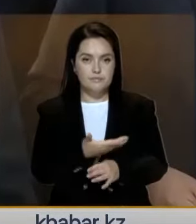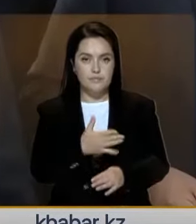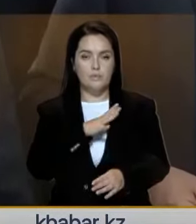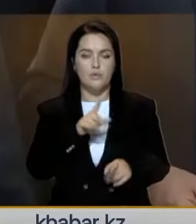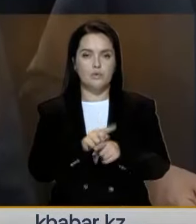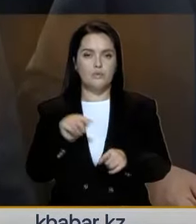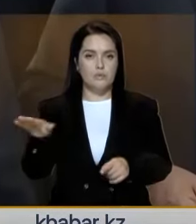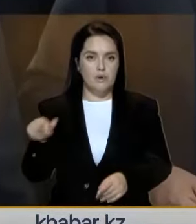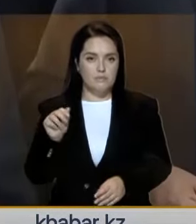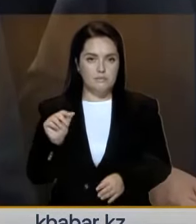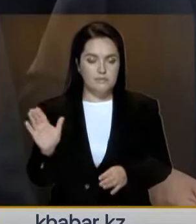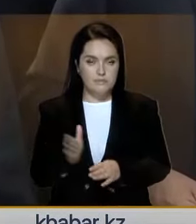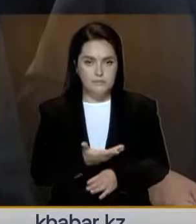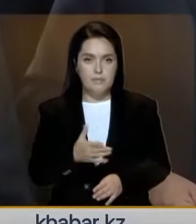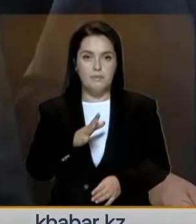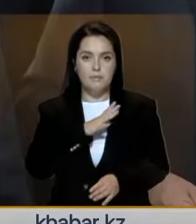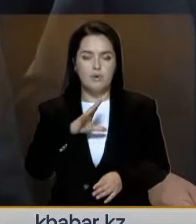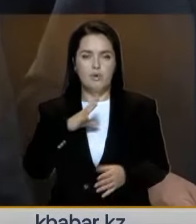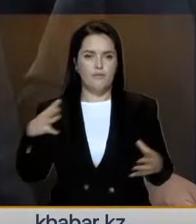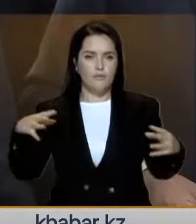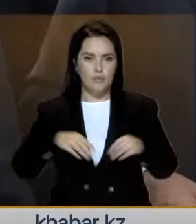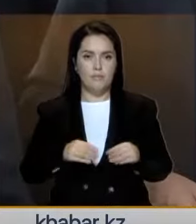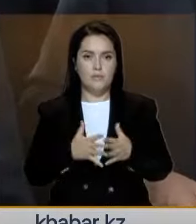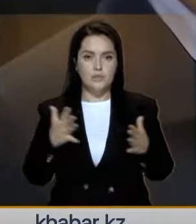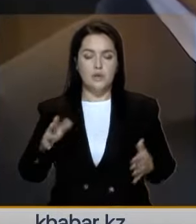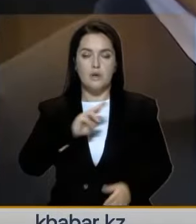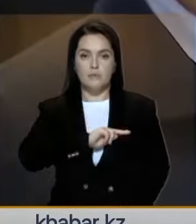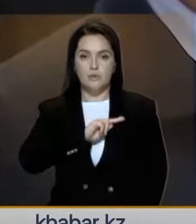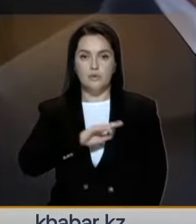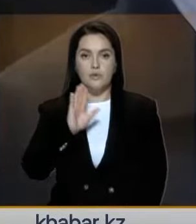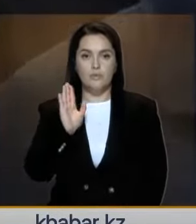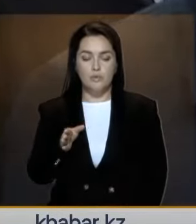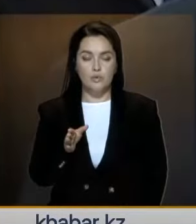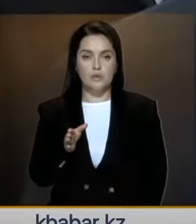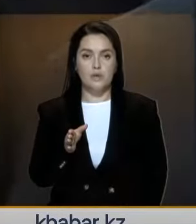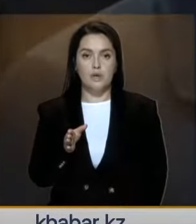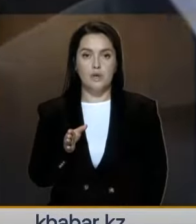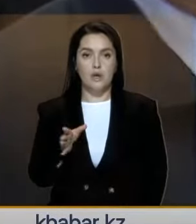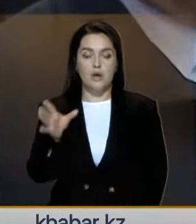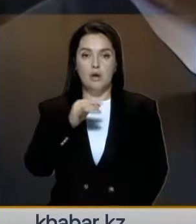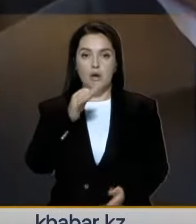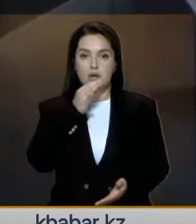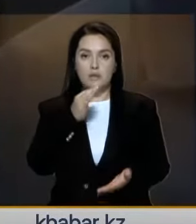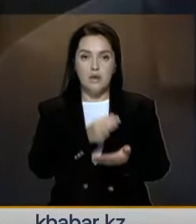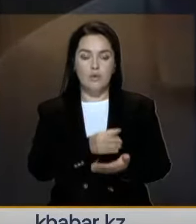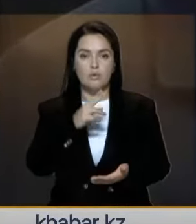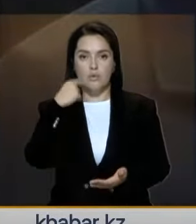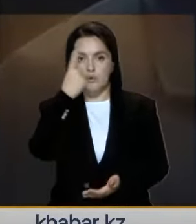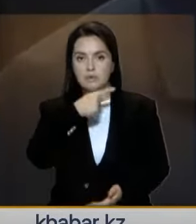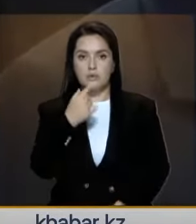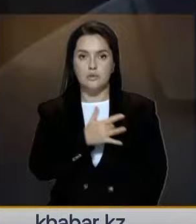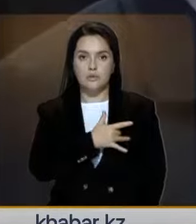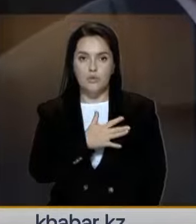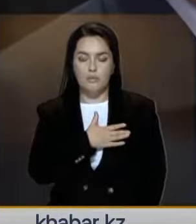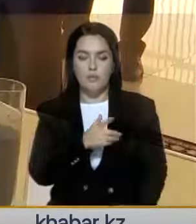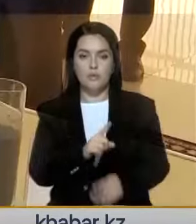заемные средства. То есть все это в комплексе, очень большая работа будет проводиться. И от всех ответственный подход, и от собственников, и